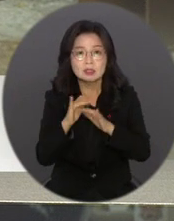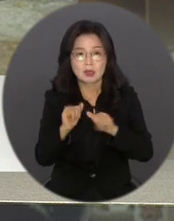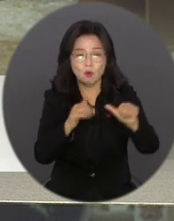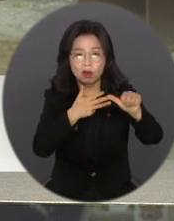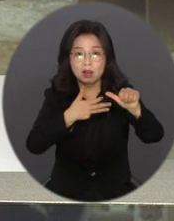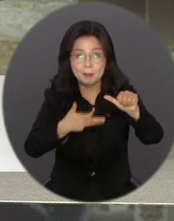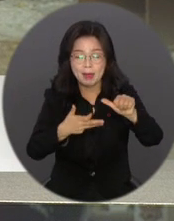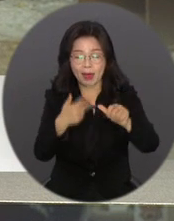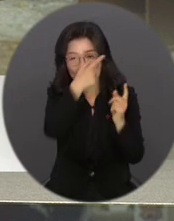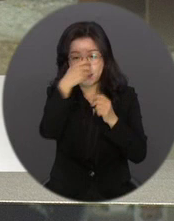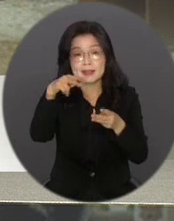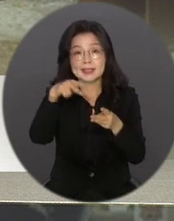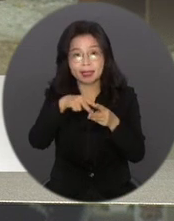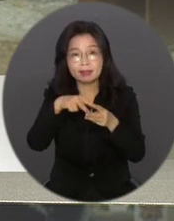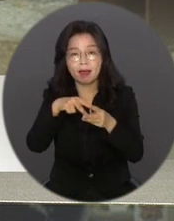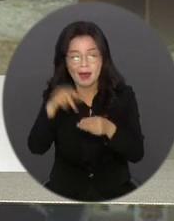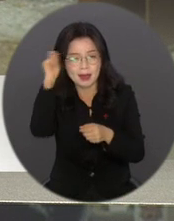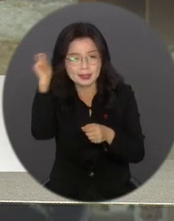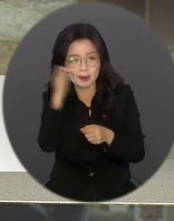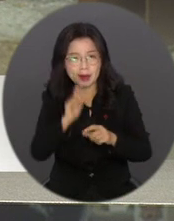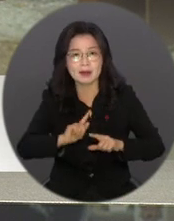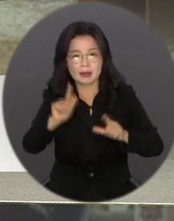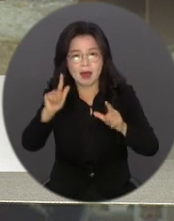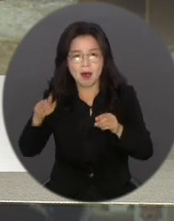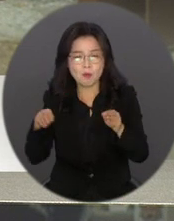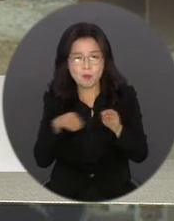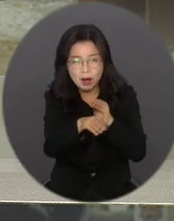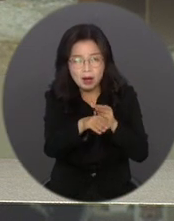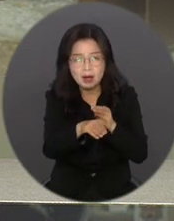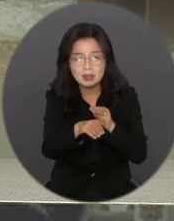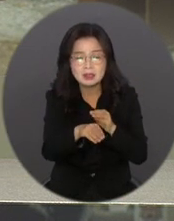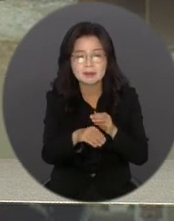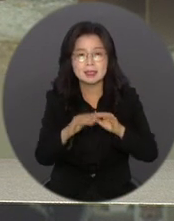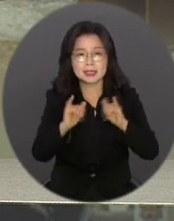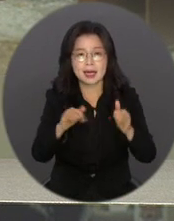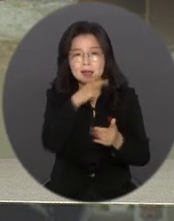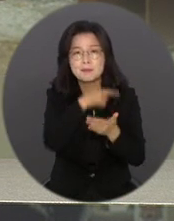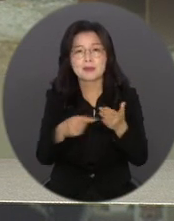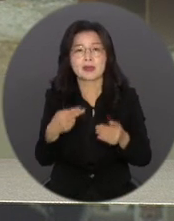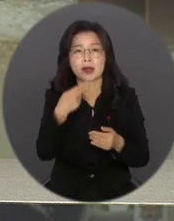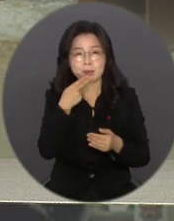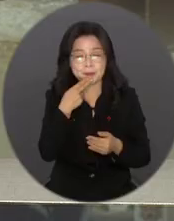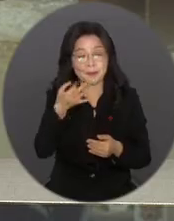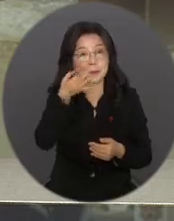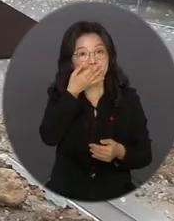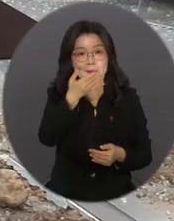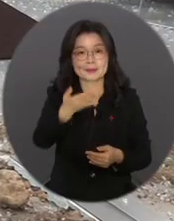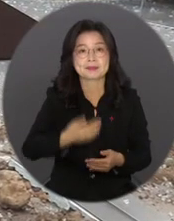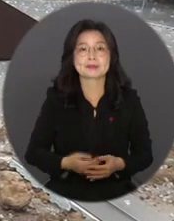기념센터로 돌진했는데 새벽 시간대여서 다행히 인명피해는 없었습니다 우종훈 기자가 취재했습니다